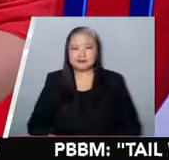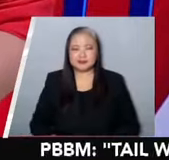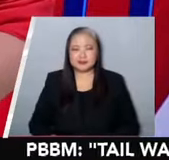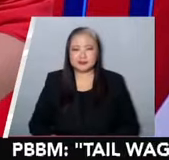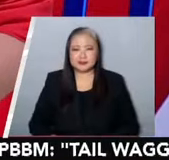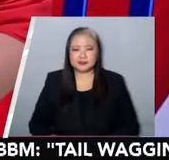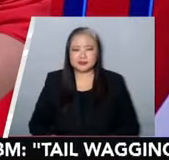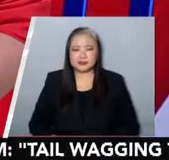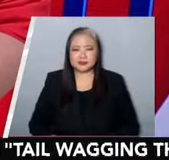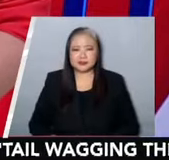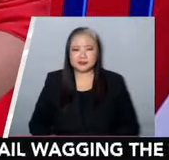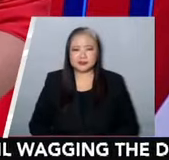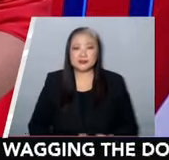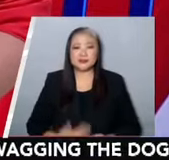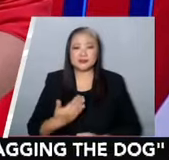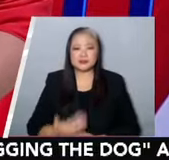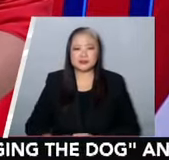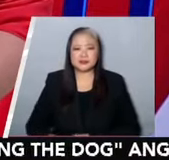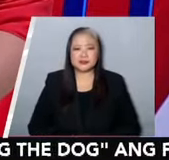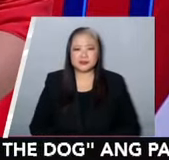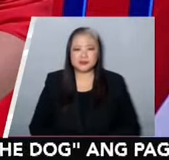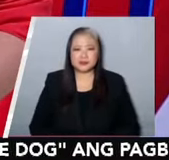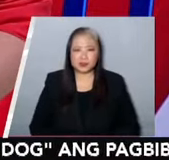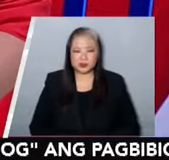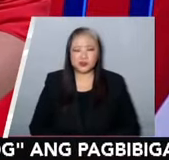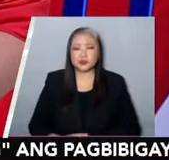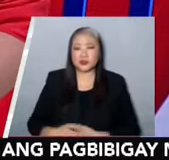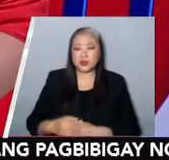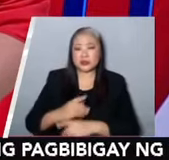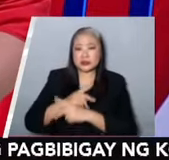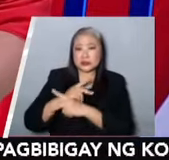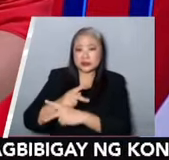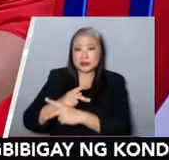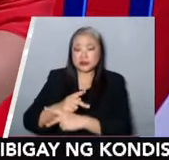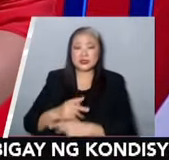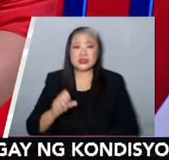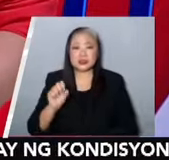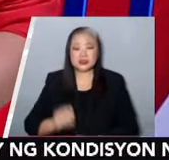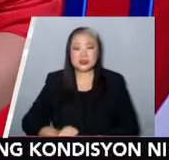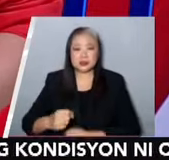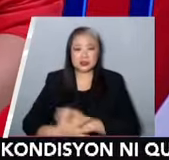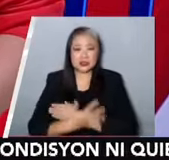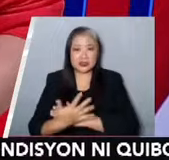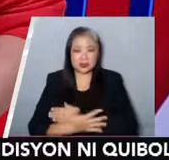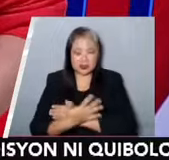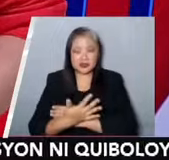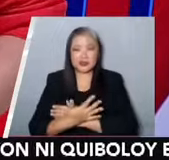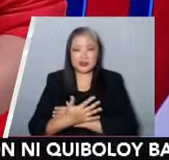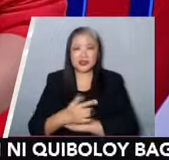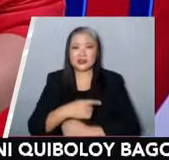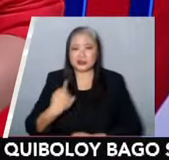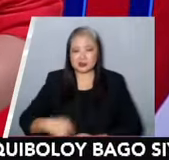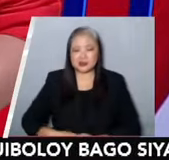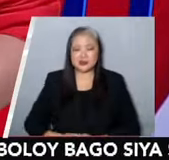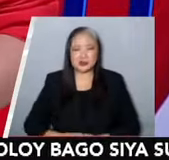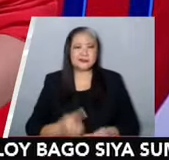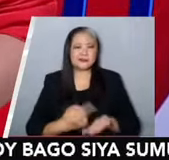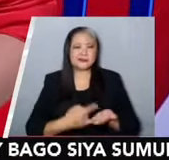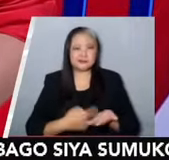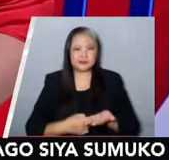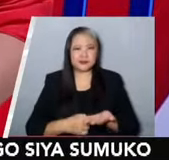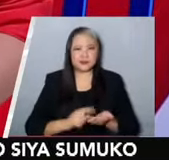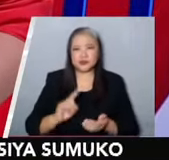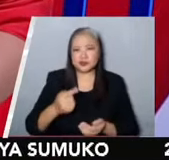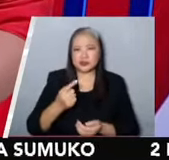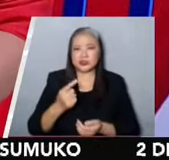Pagpapalakas ng depensa sa South China Sea ang isa sa mga inaasahan tatalakayan sa first trilateral summit ng Pilipinas, Japan